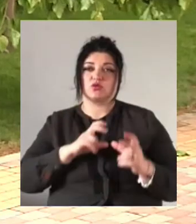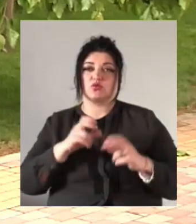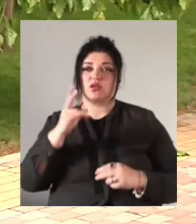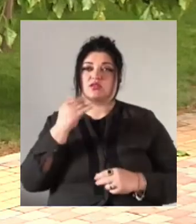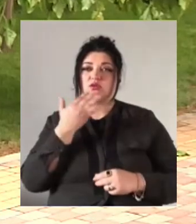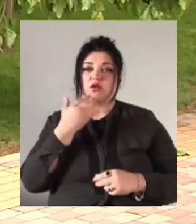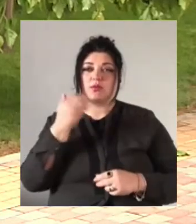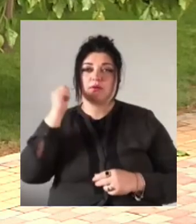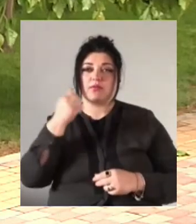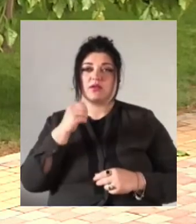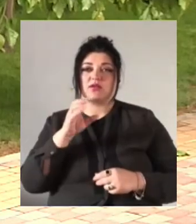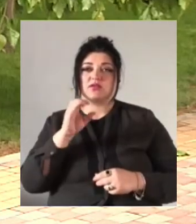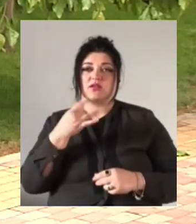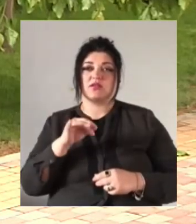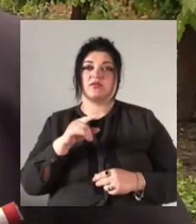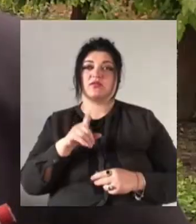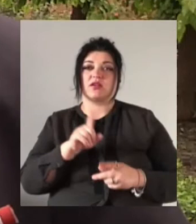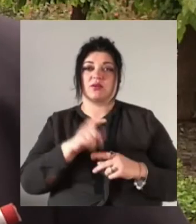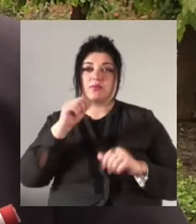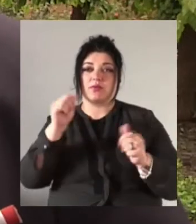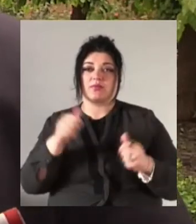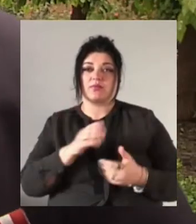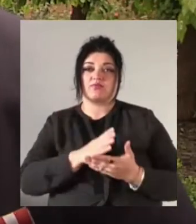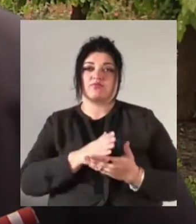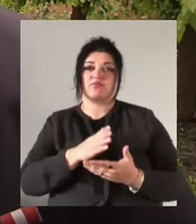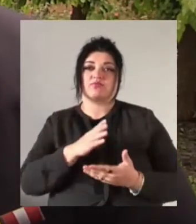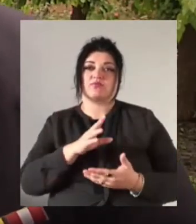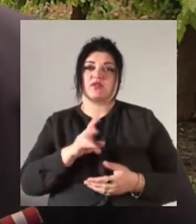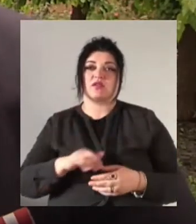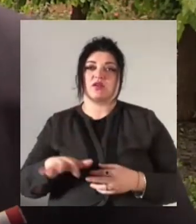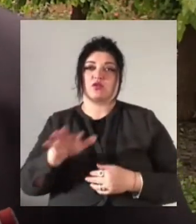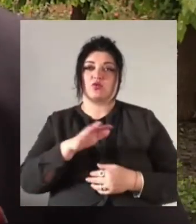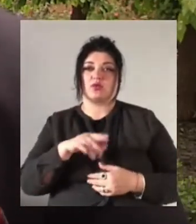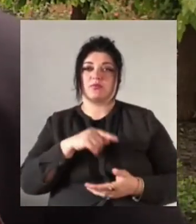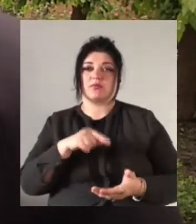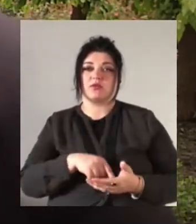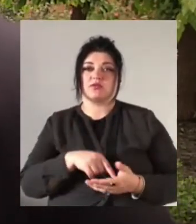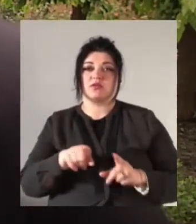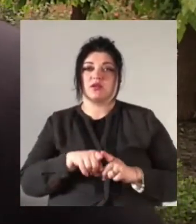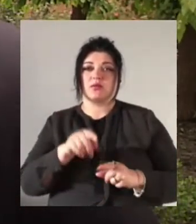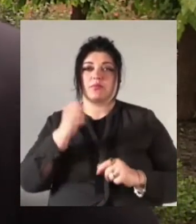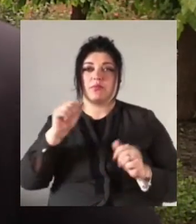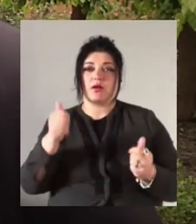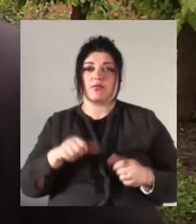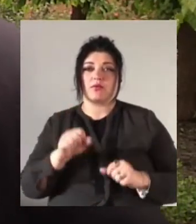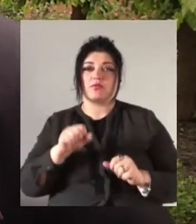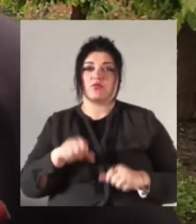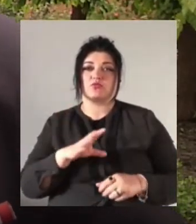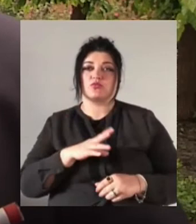такий пам'ятник має з'явитись на території міста. Подібний пам'ятник мав би бути дійсно на території